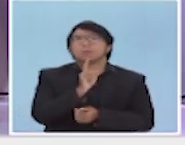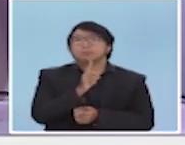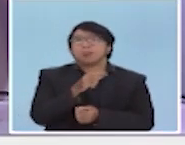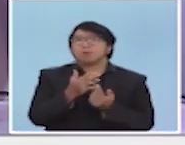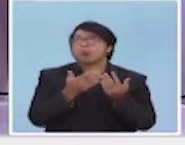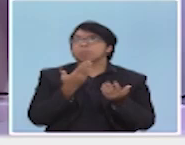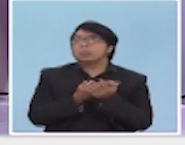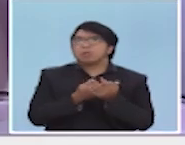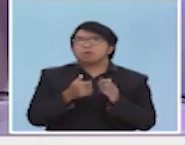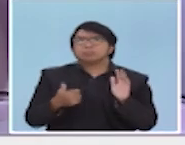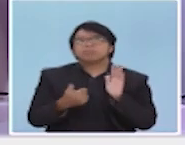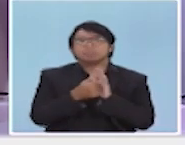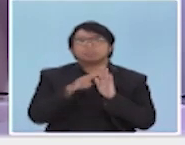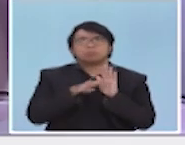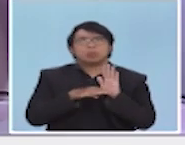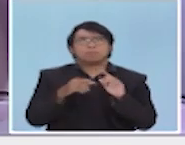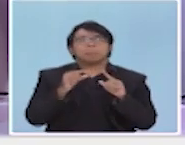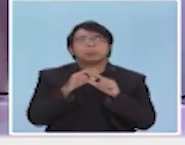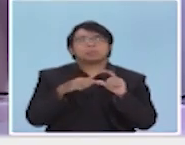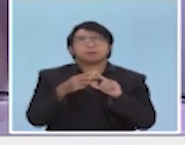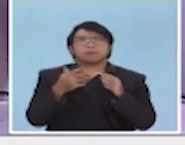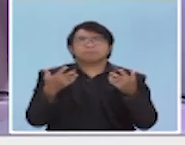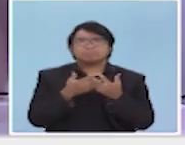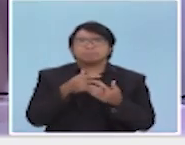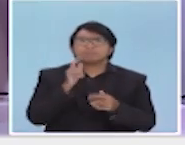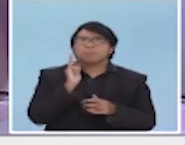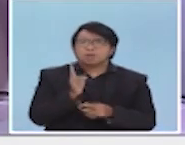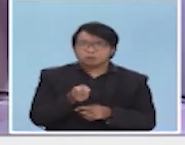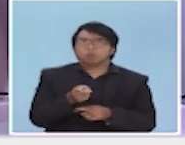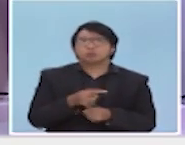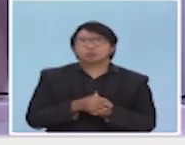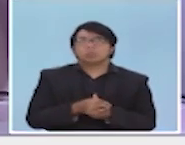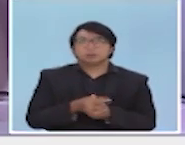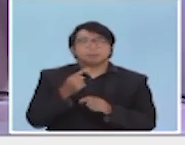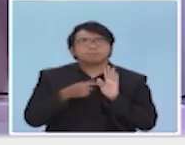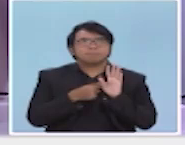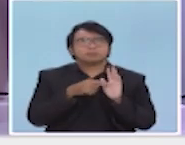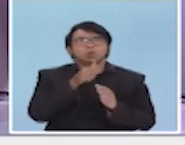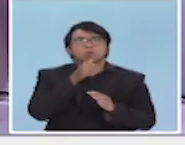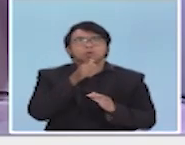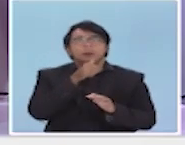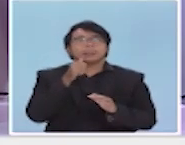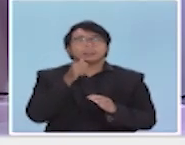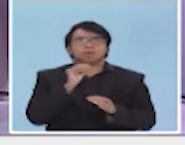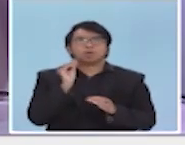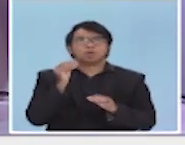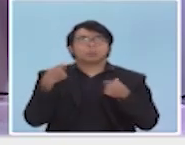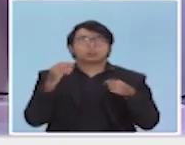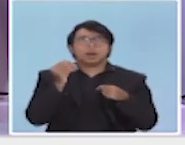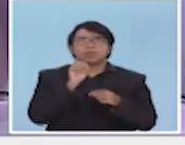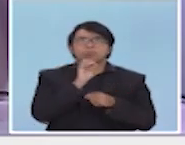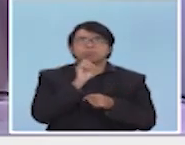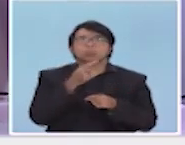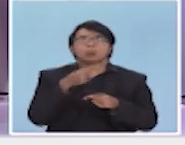warga diminta untuk mematuhi aturan PSBB transisi. Berikut pernyataan selengkapnya Gubernur DKI Jakarta Anies Baswedan dalam program Prime